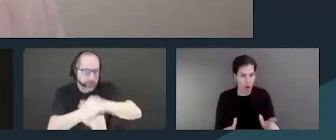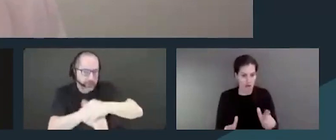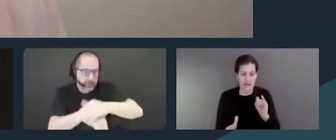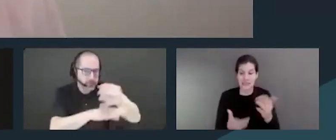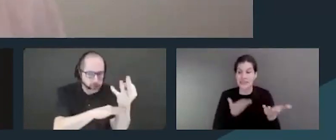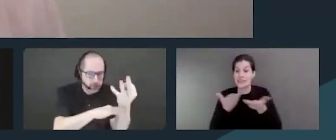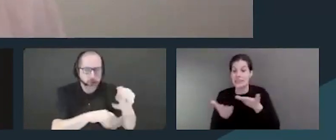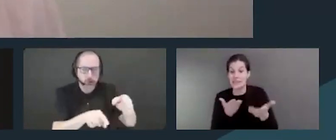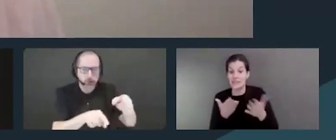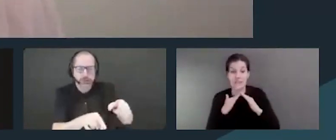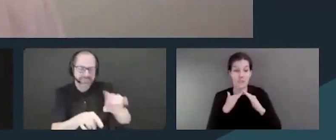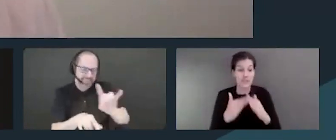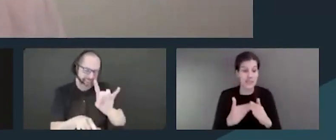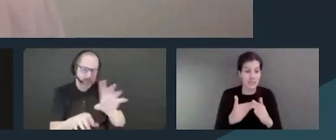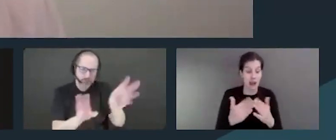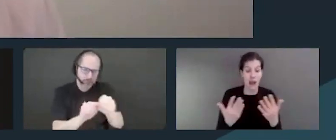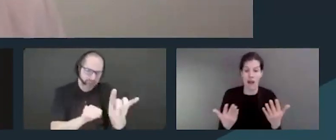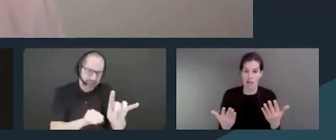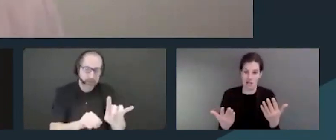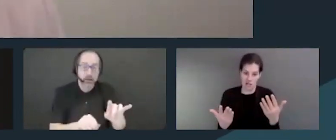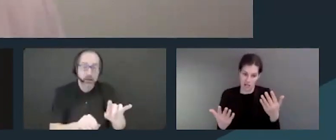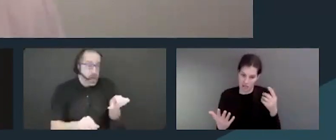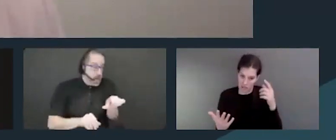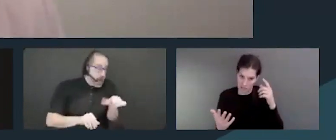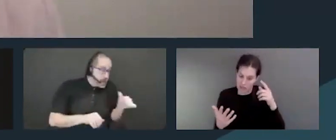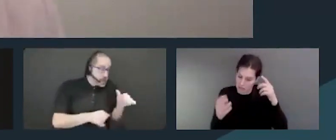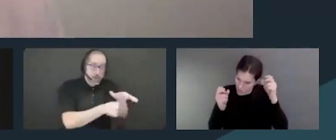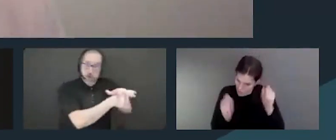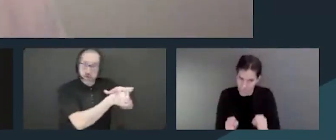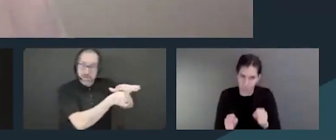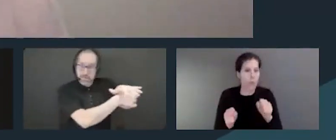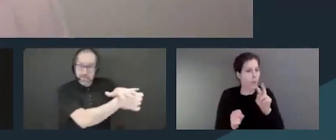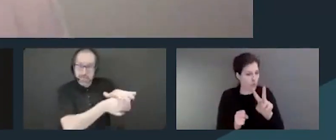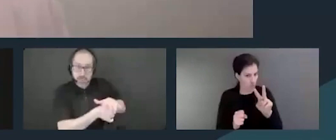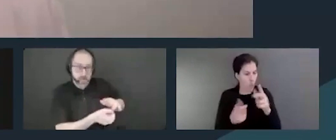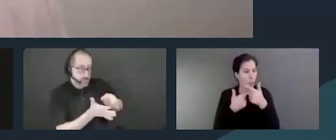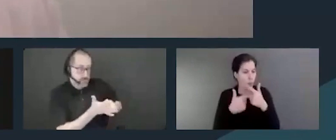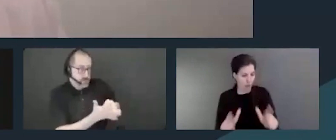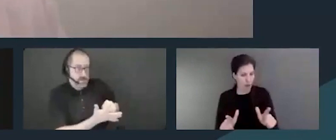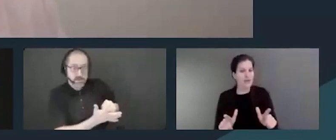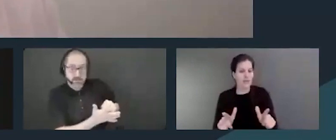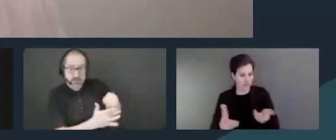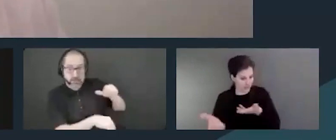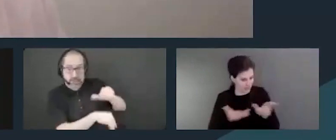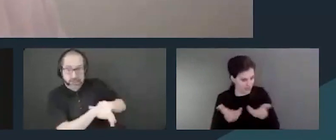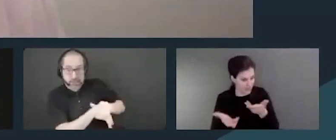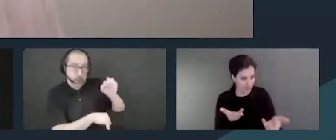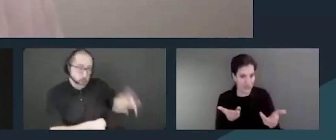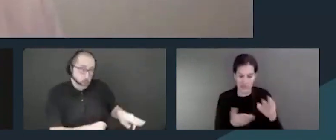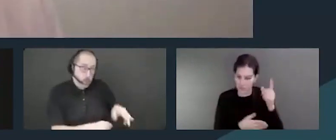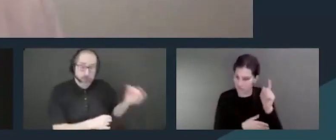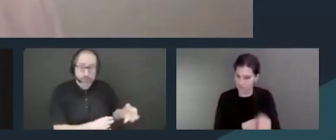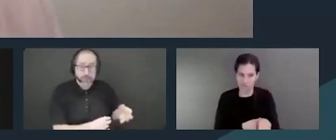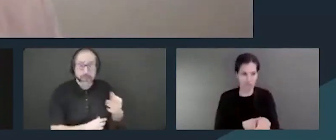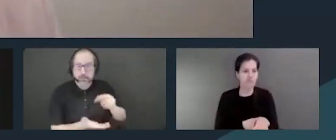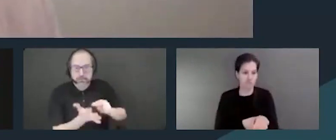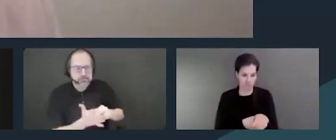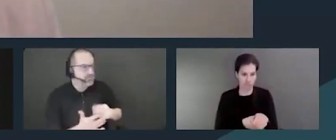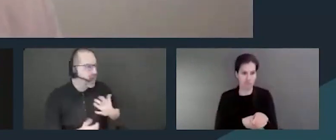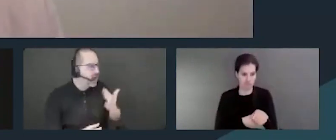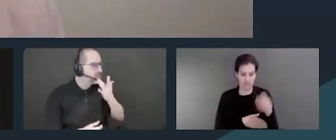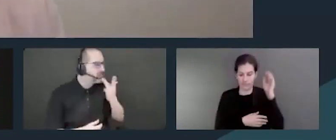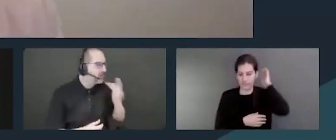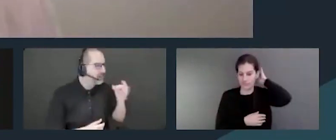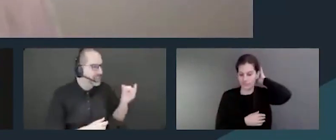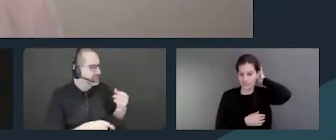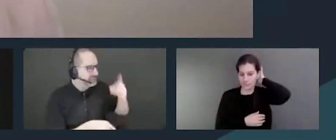Et les autres régions, ça ne voudrait pas dire qu'il n'y ait pas question de fournir les services dans la langue du choix, mais selon la structure